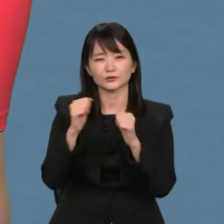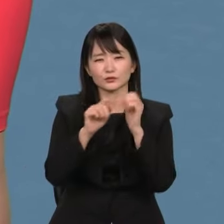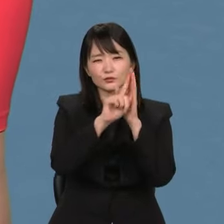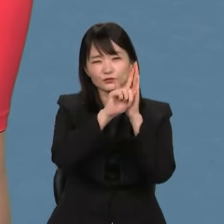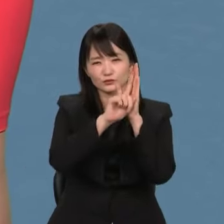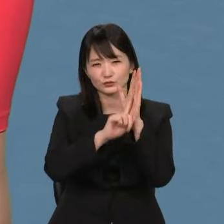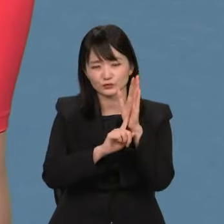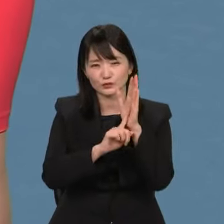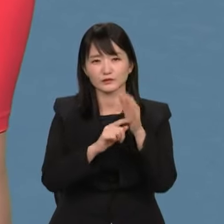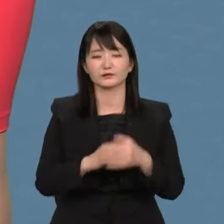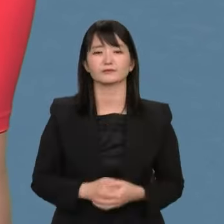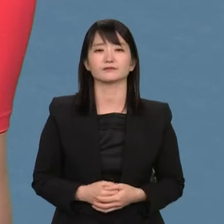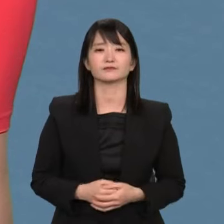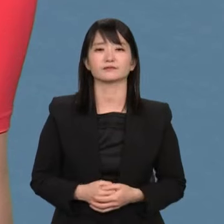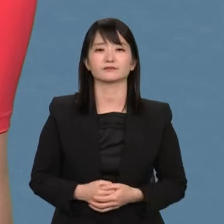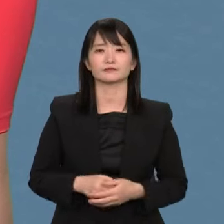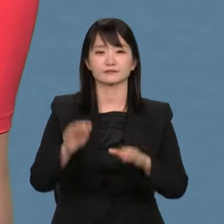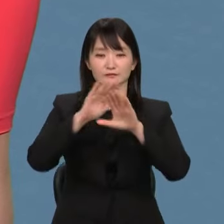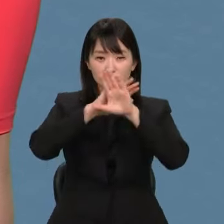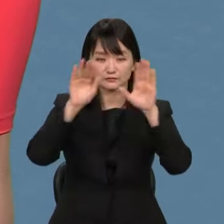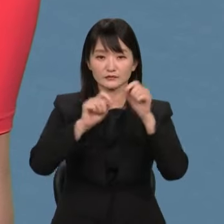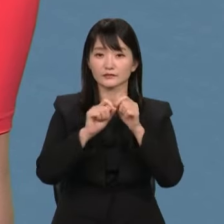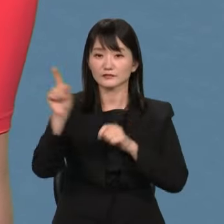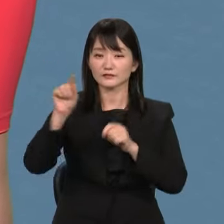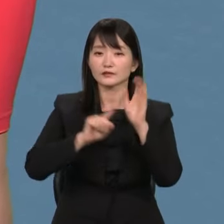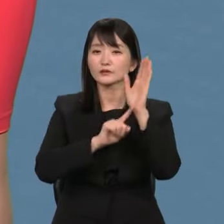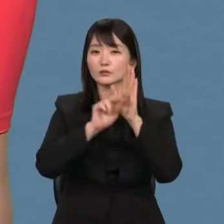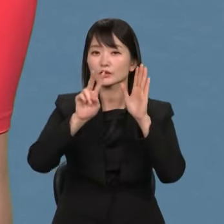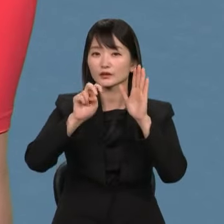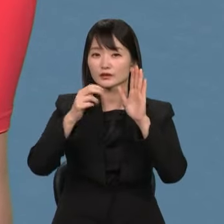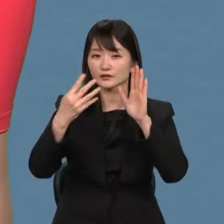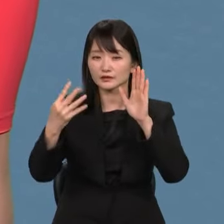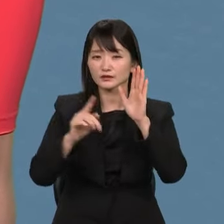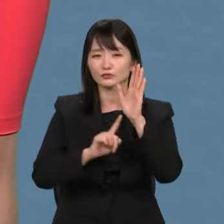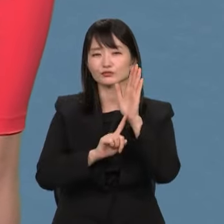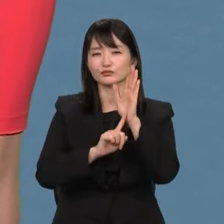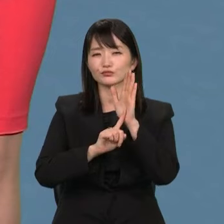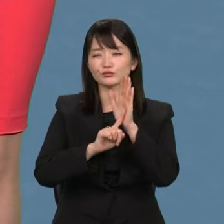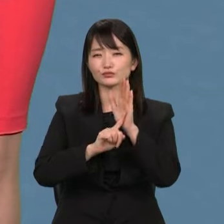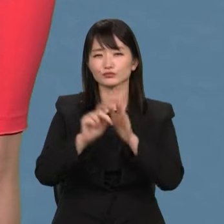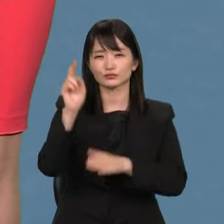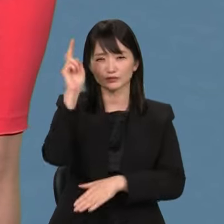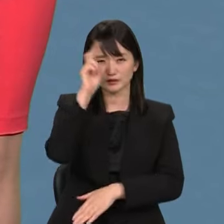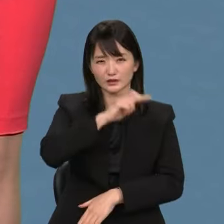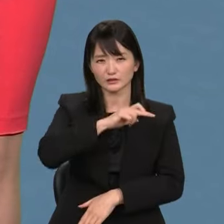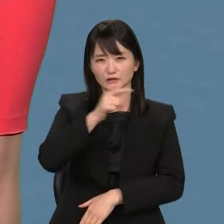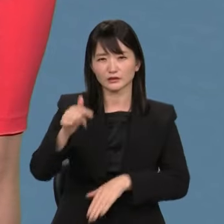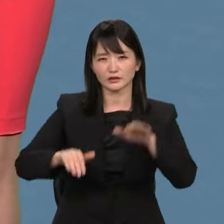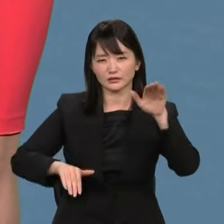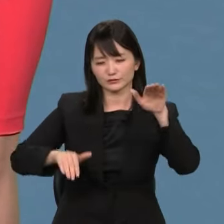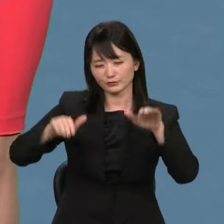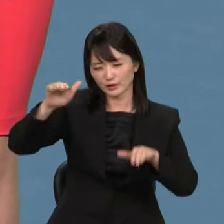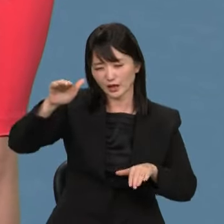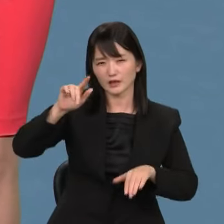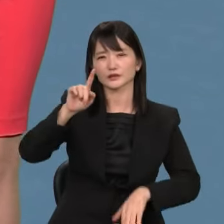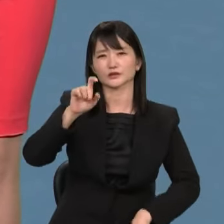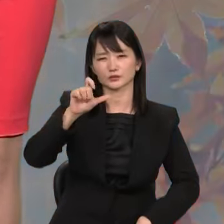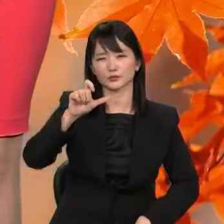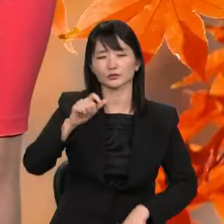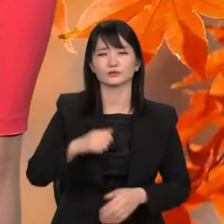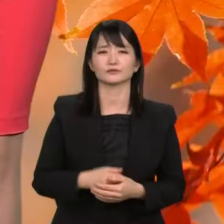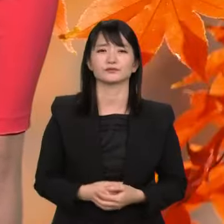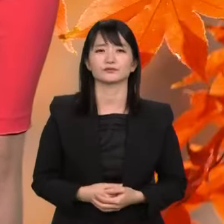쌀쌀하게 시작하겠는데요. 반면 낮에는 대부분 24도선까지 오르면서 일교차가 15도 안팎으로 크게